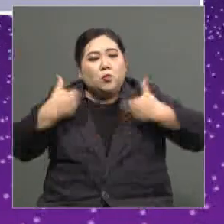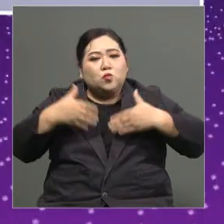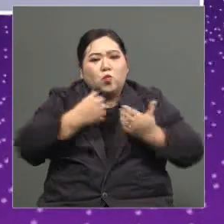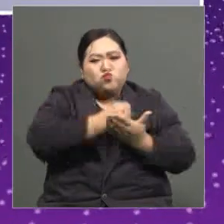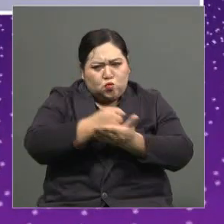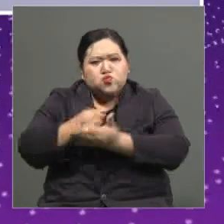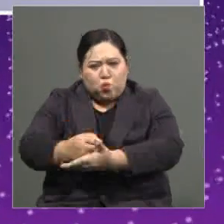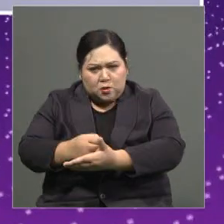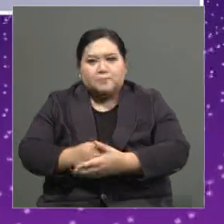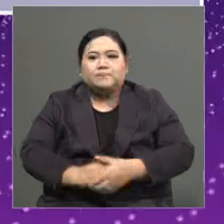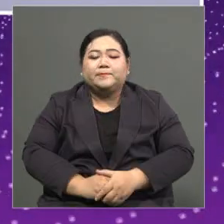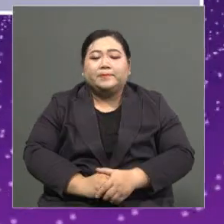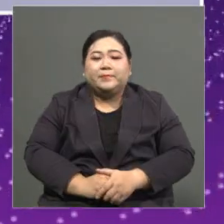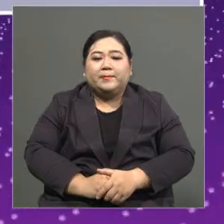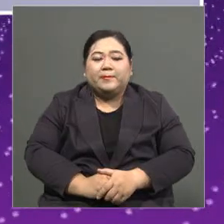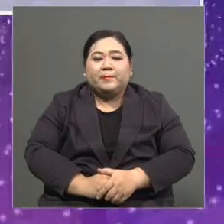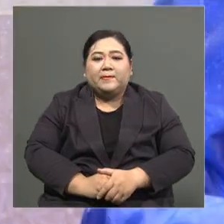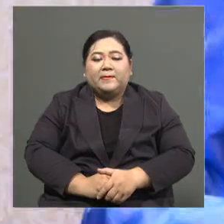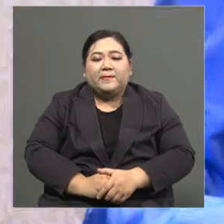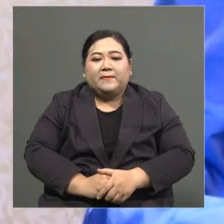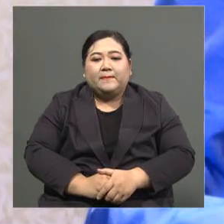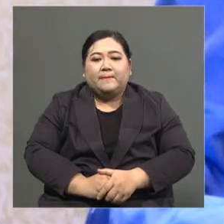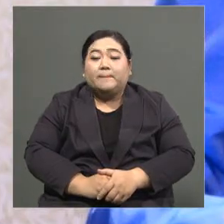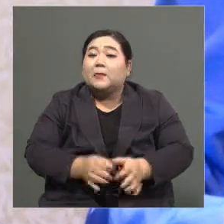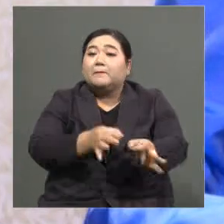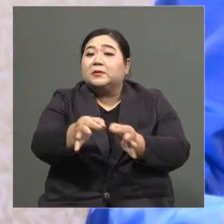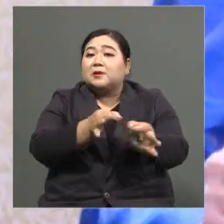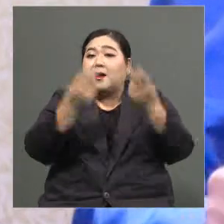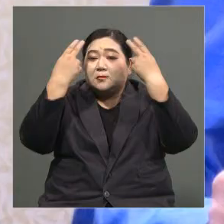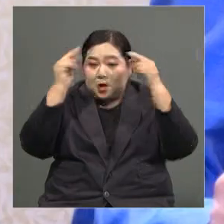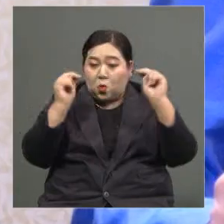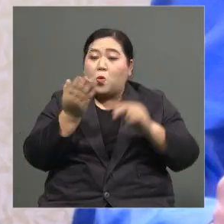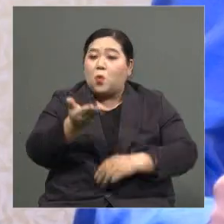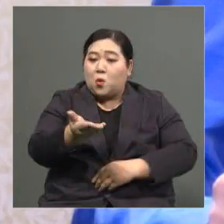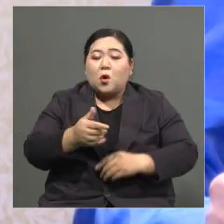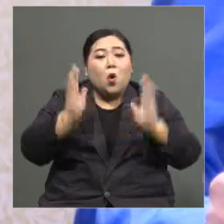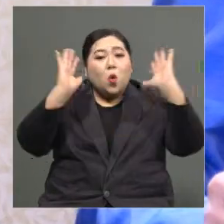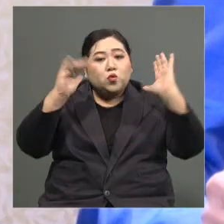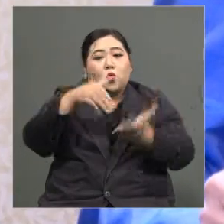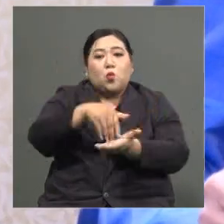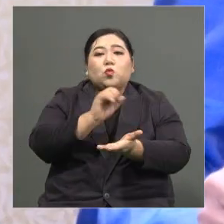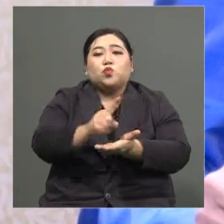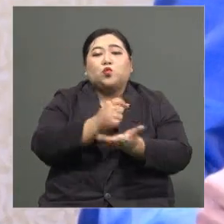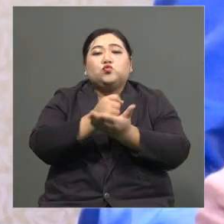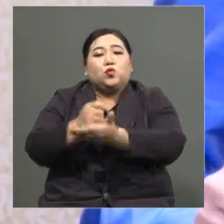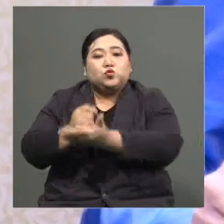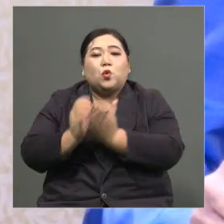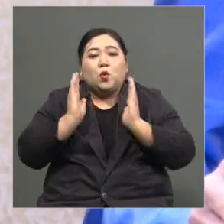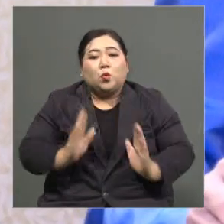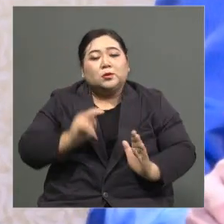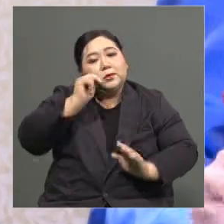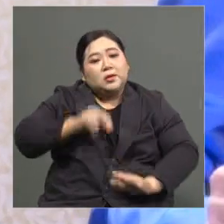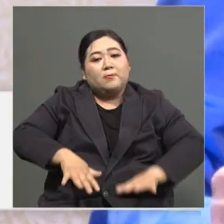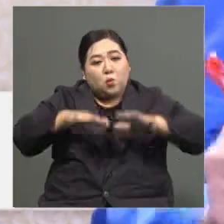ครับในเรื่องนี้นายจิรายุห่วงทรัพย์ที่ปรึกษาของนายกรัฐมนตรีและโฆษกศูนย์ปฏิบัติการช่วยเหลือผู้ประสบอุทกภัย